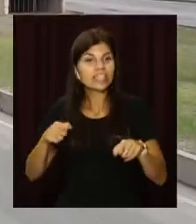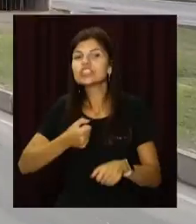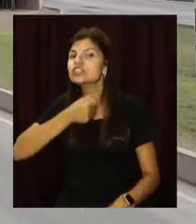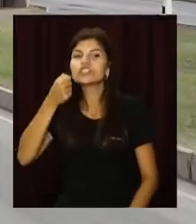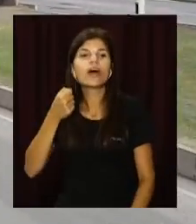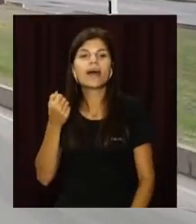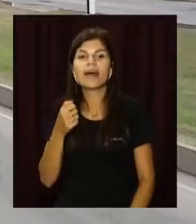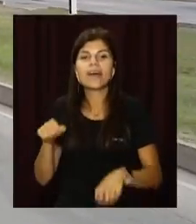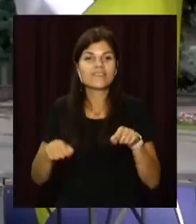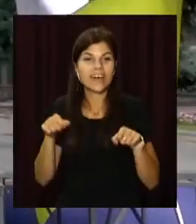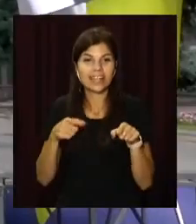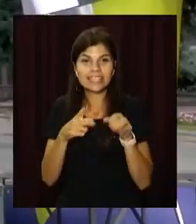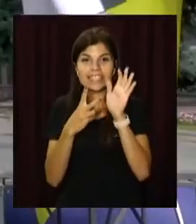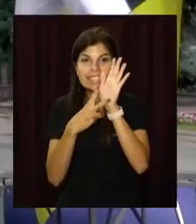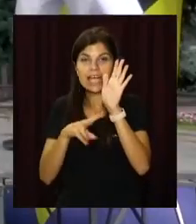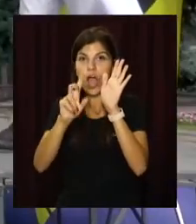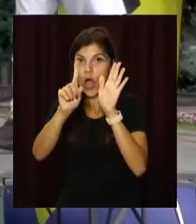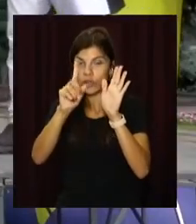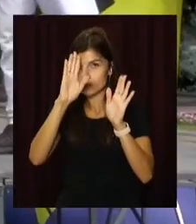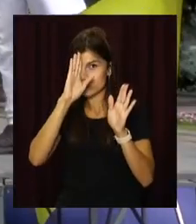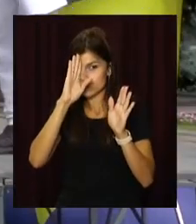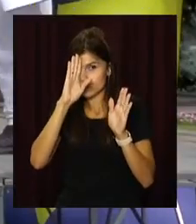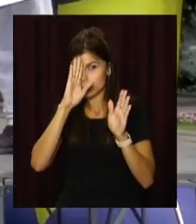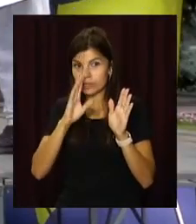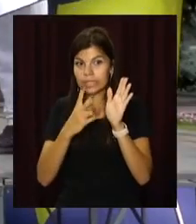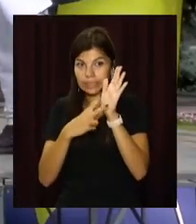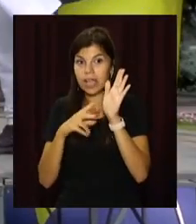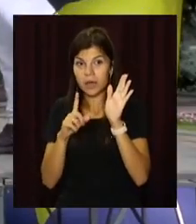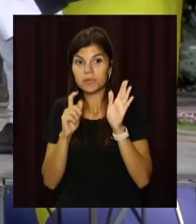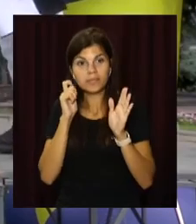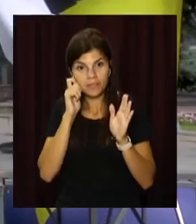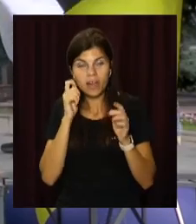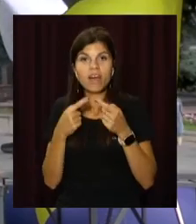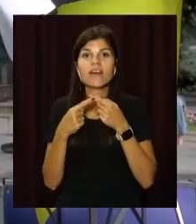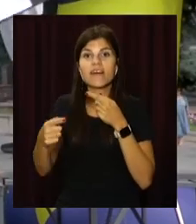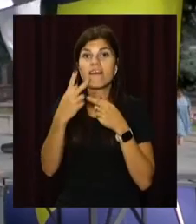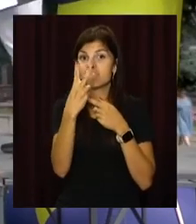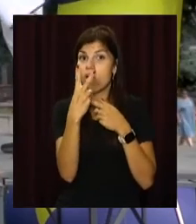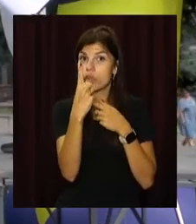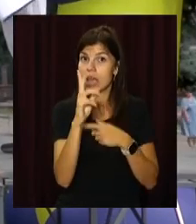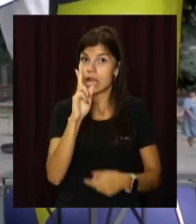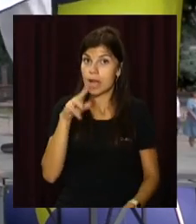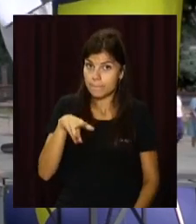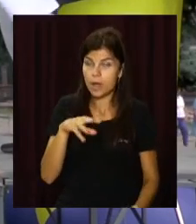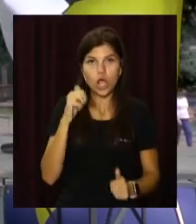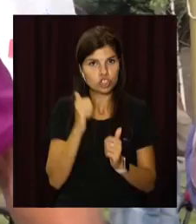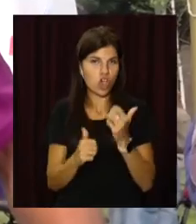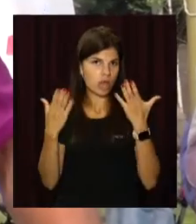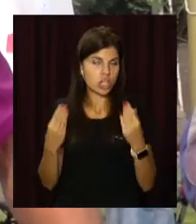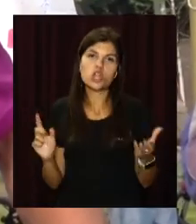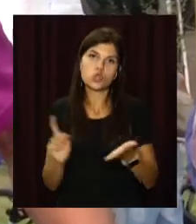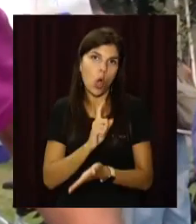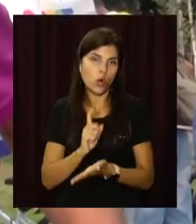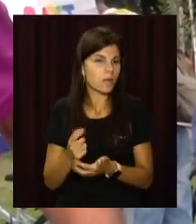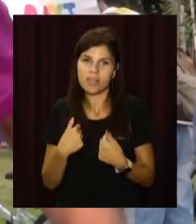Найстарший учасник велозаїзду – 71-річний Юрій Полівець, для якого відстань у 21 кілометр – щоденна норма. Мені